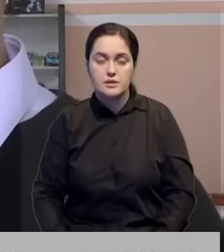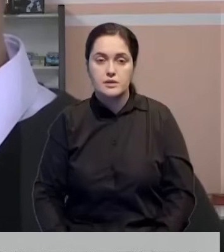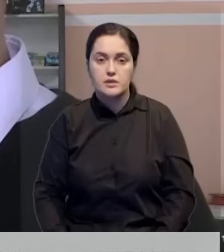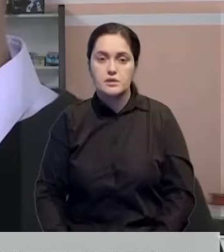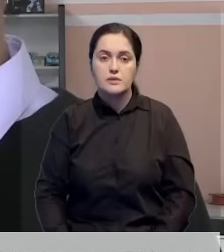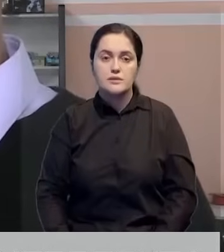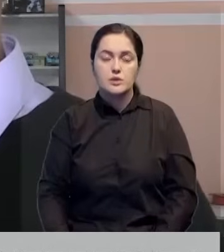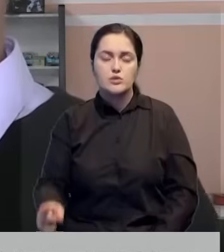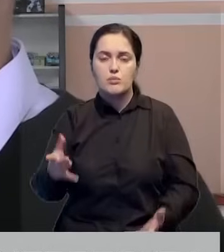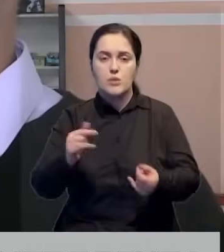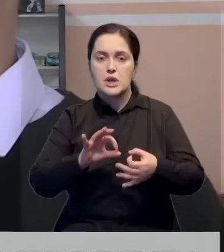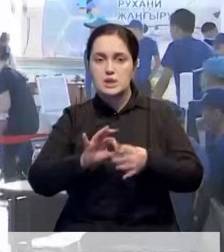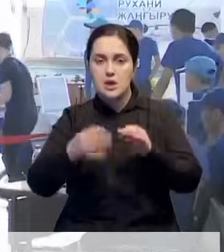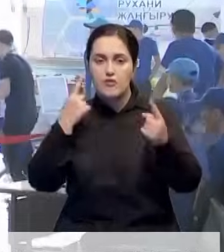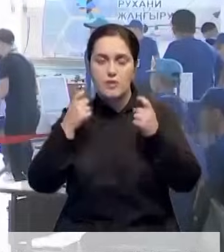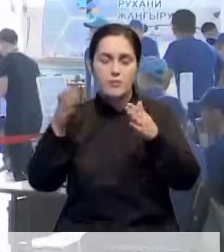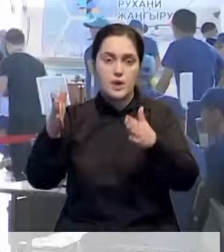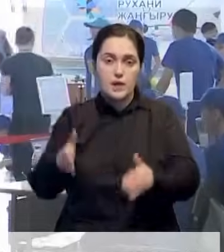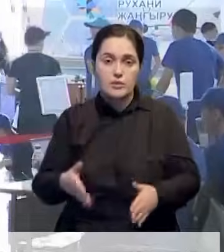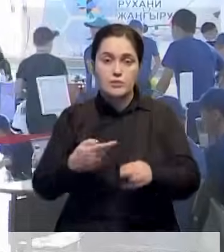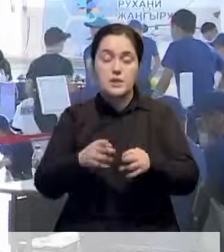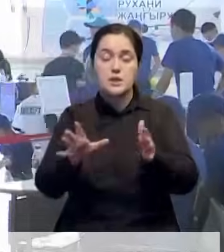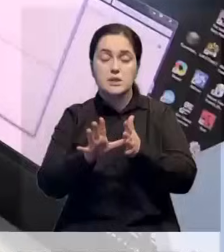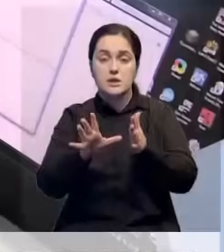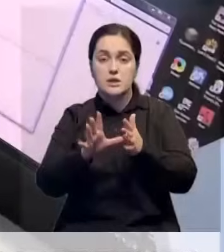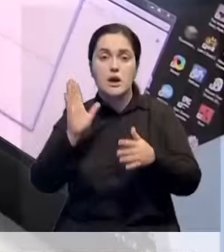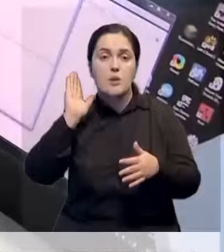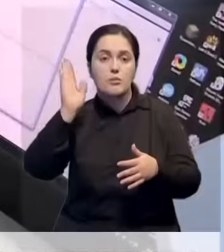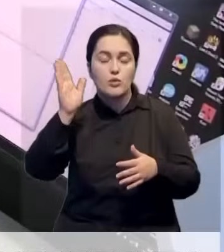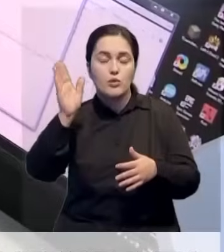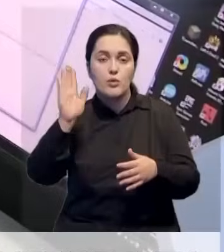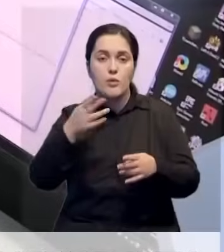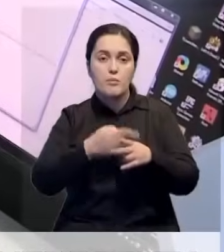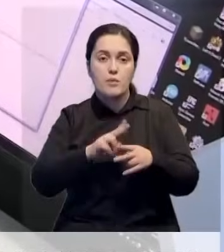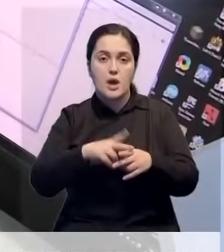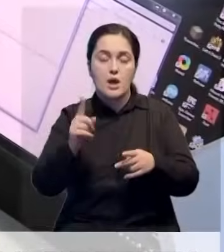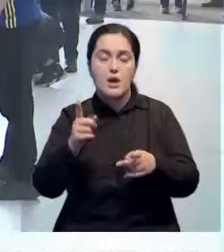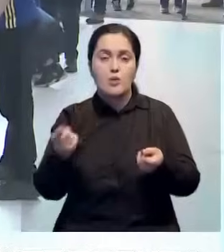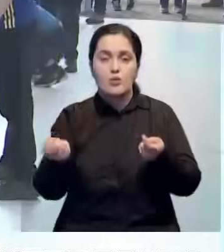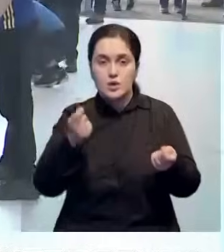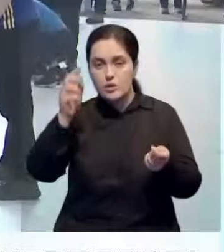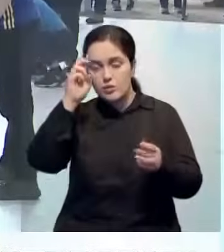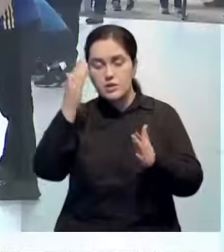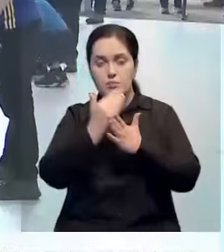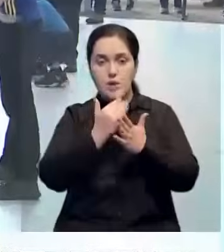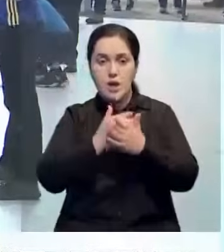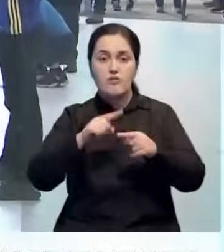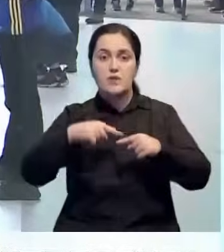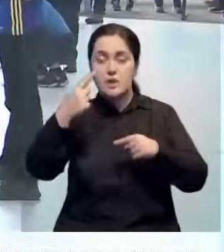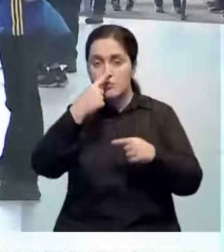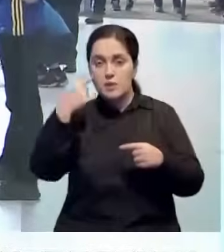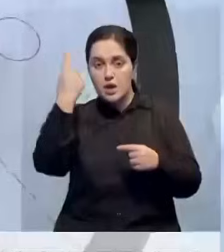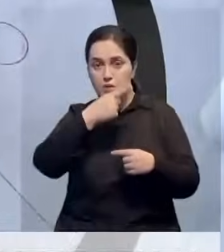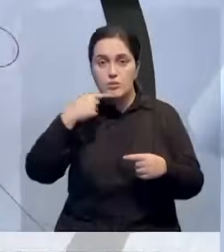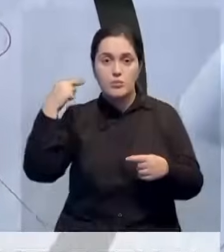получить более детальную информацию о нем. Цифровые технологии в перспективе смогут курировать и госпрограммы. Уже в следующем году